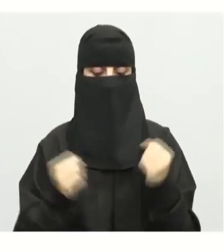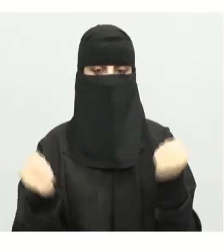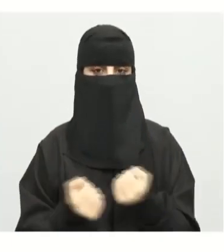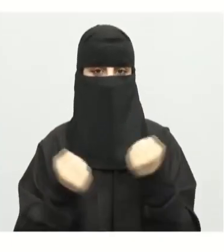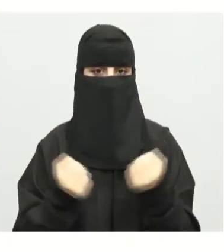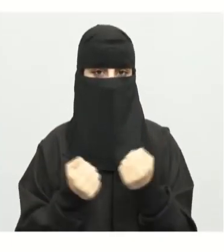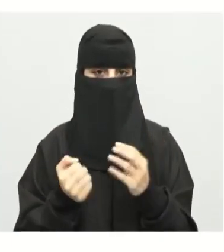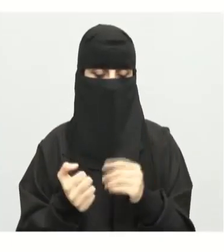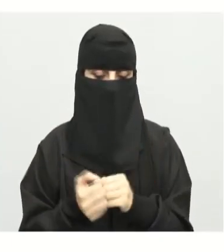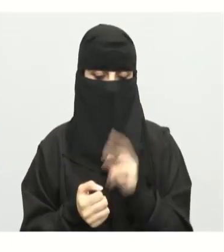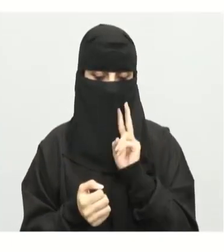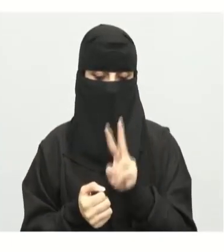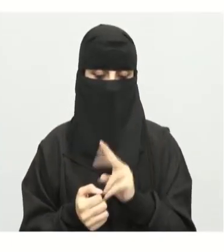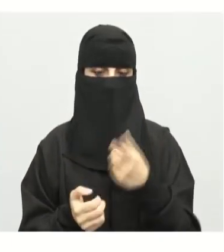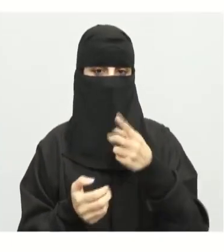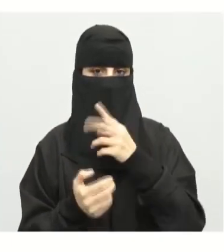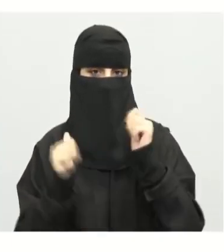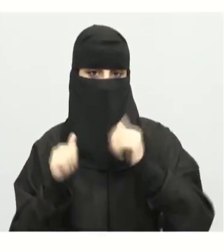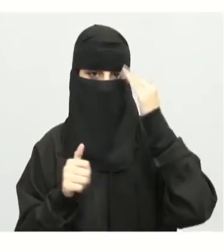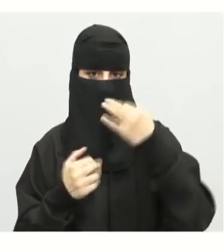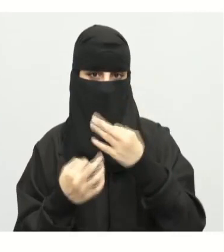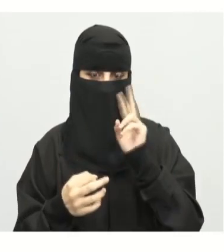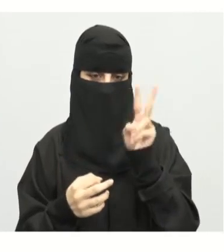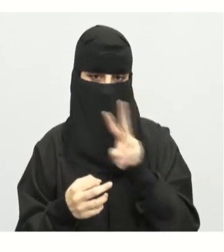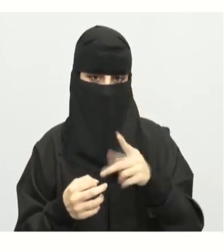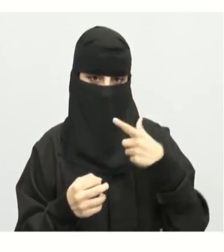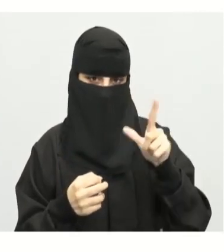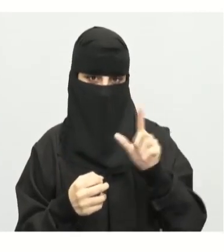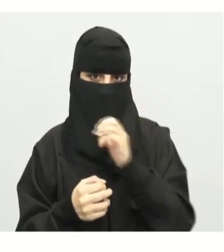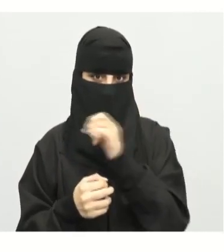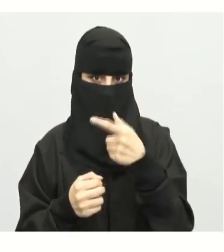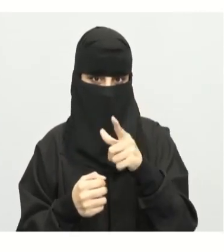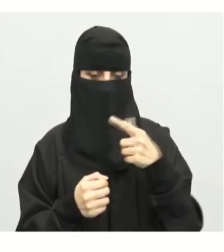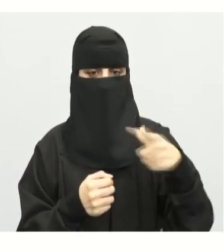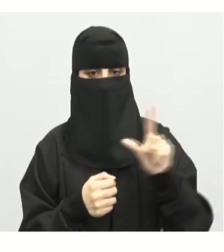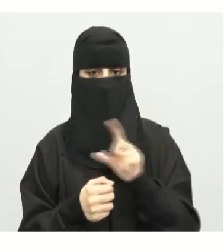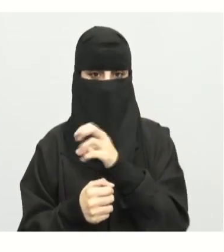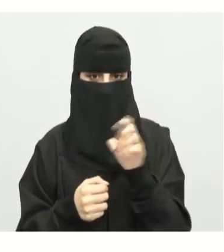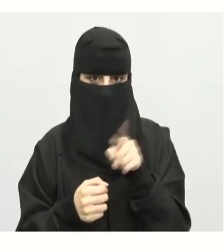يضع الطلبه علامه صح امام العباره الصحيحه وعلامه خطا امام العباره الخاطئه